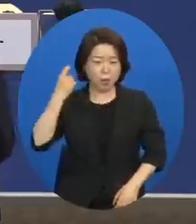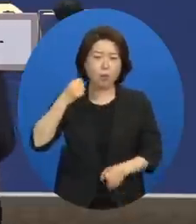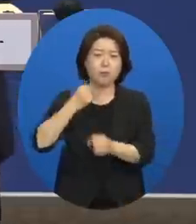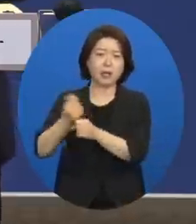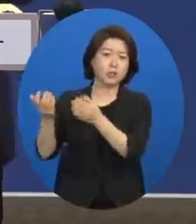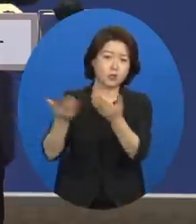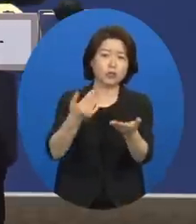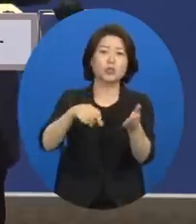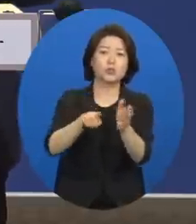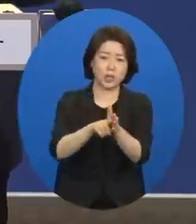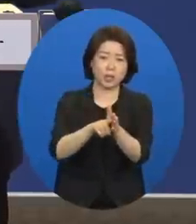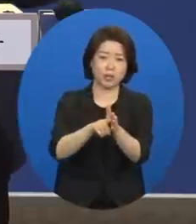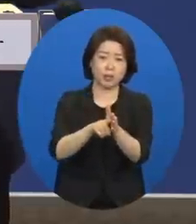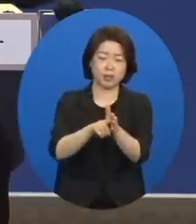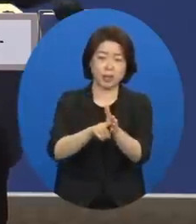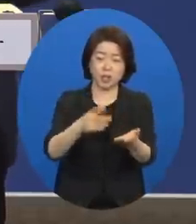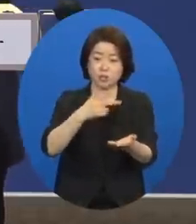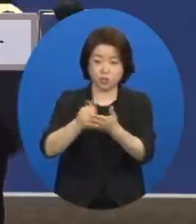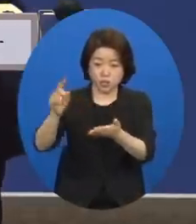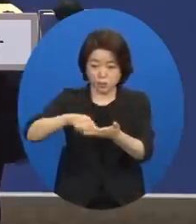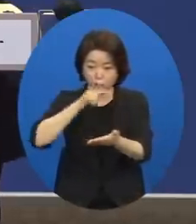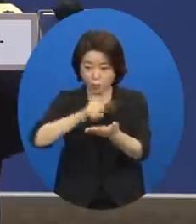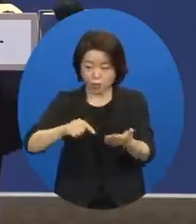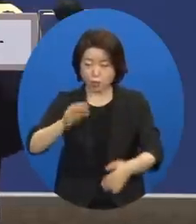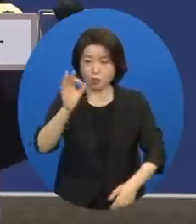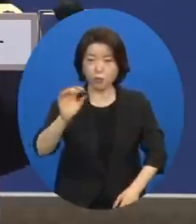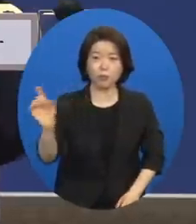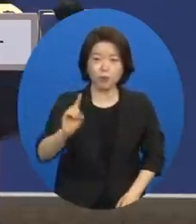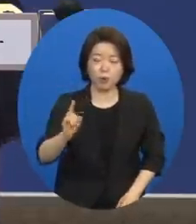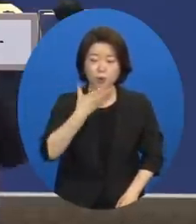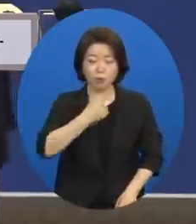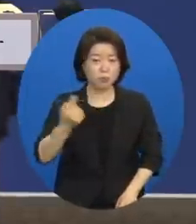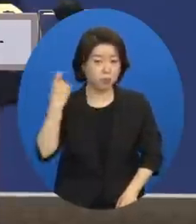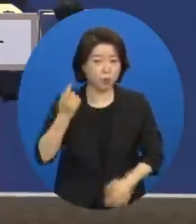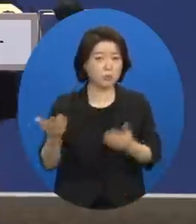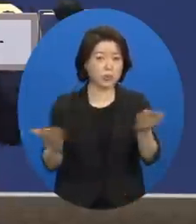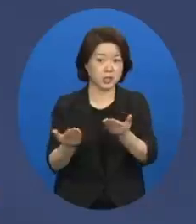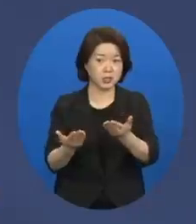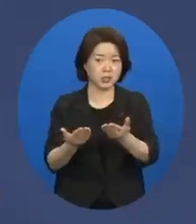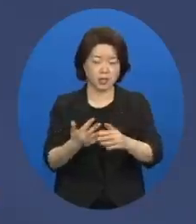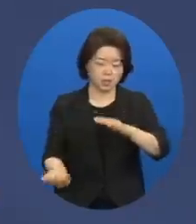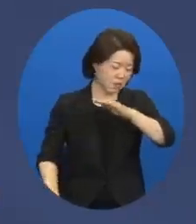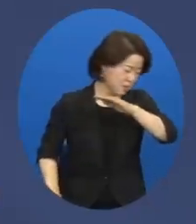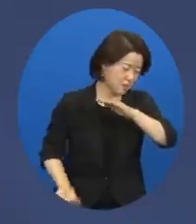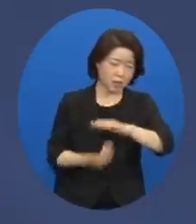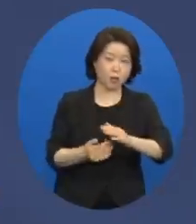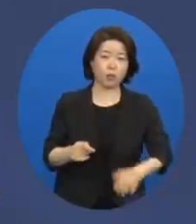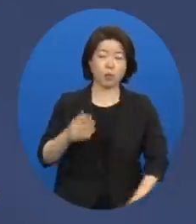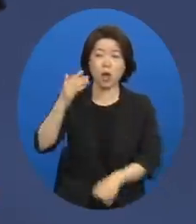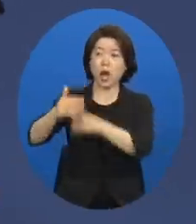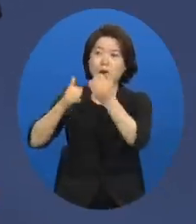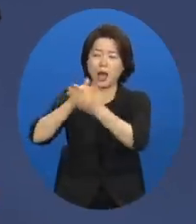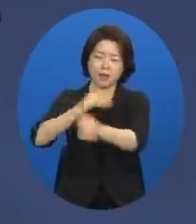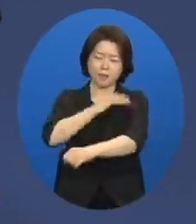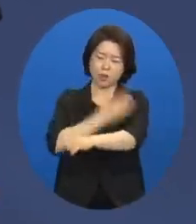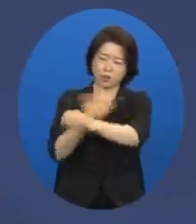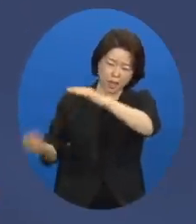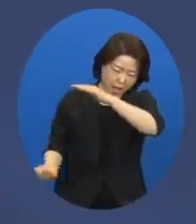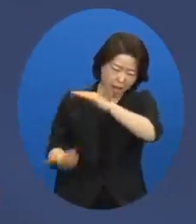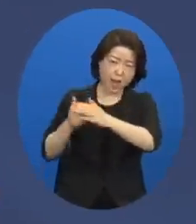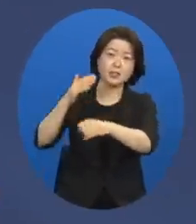위해서 주님이 지불하신 이 복음 사건은 최대 최고 하나님 전능하신